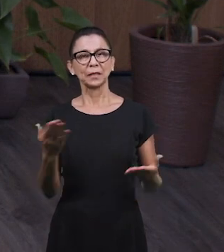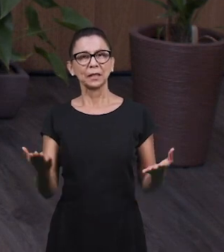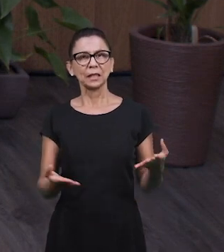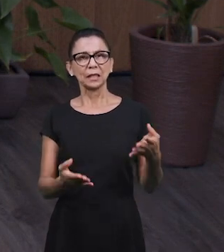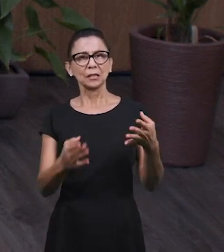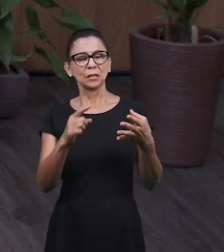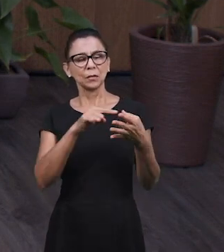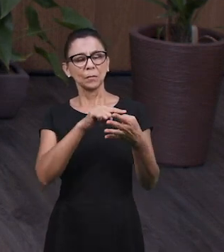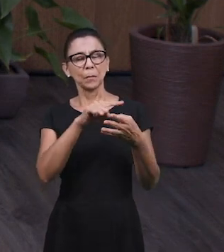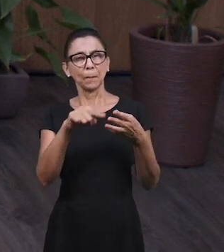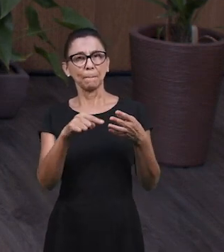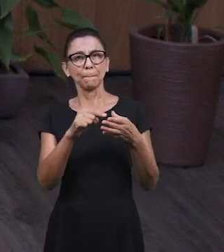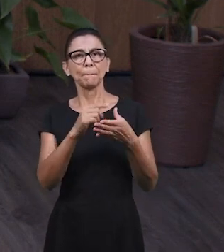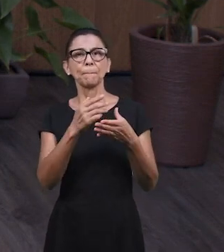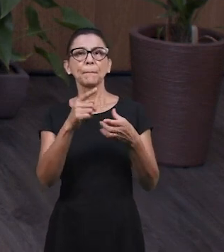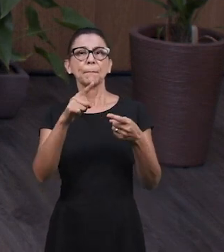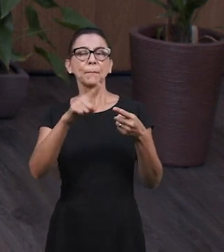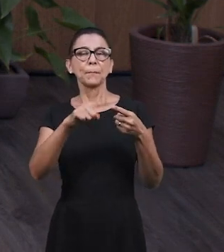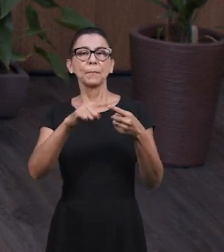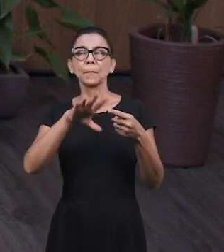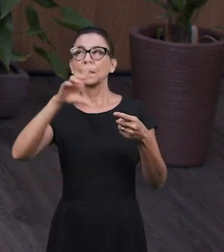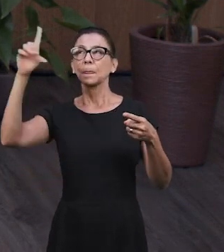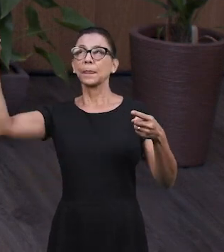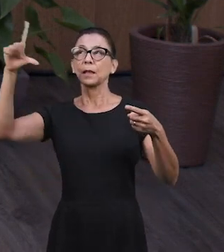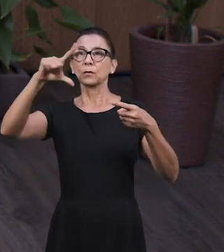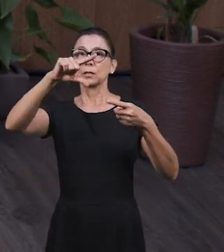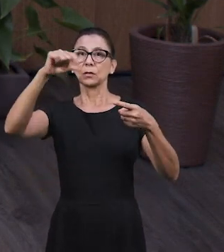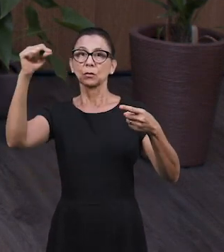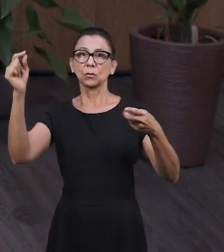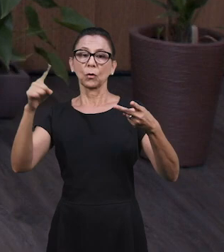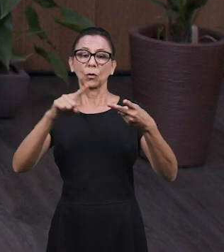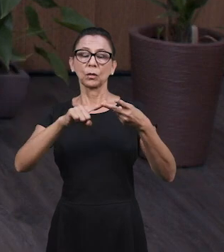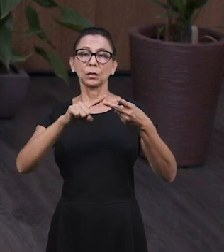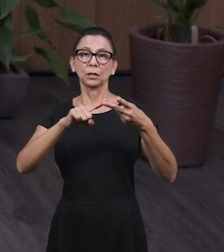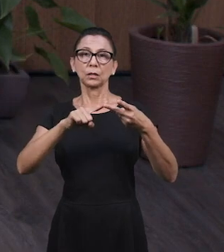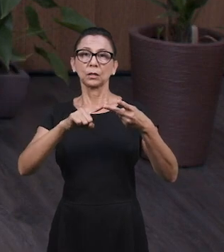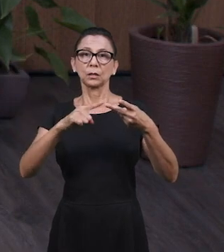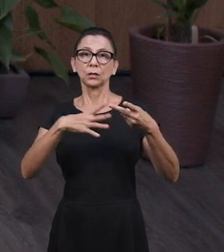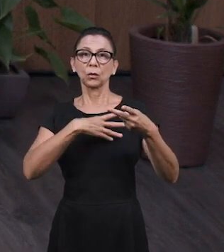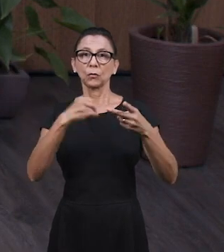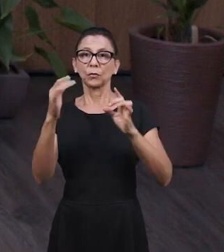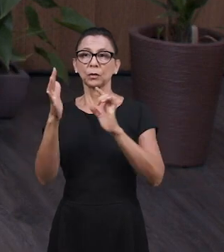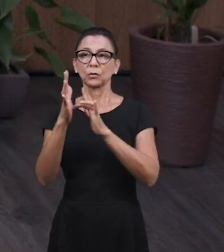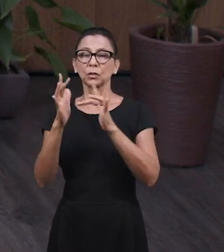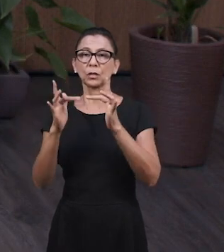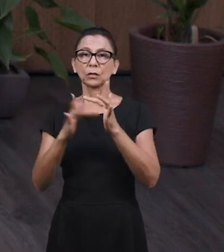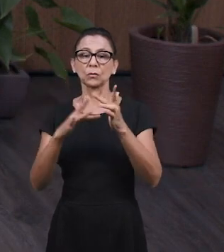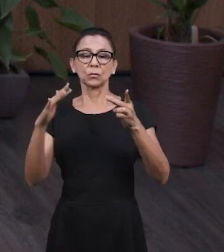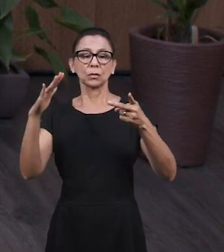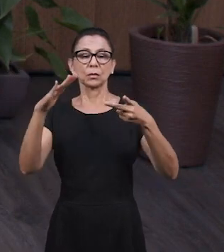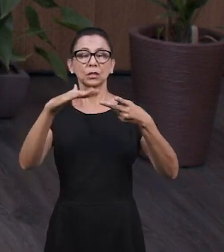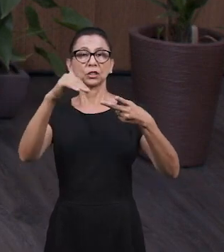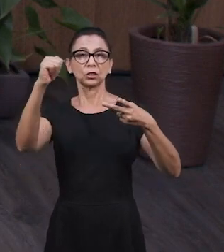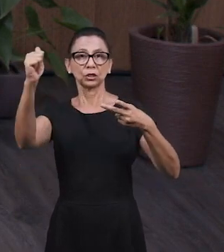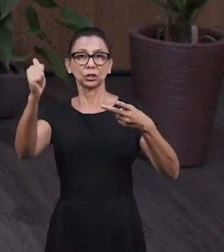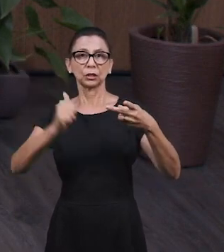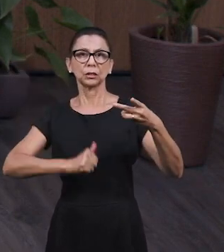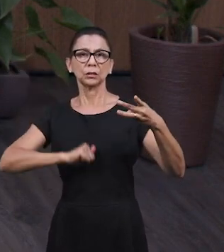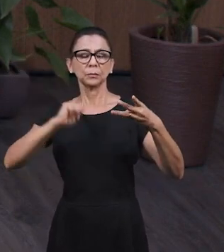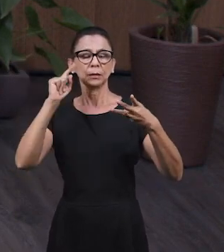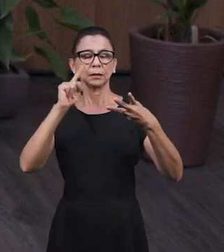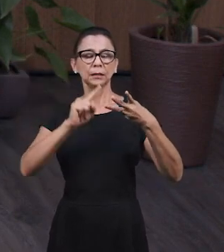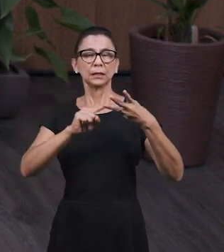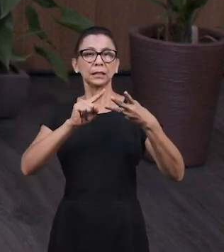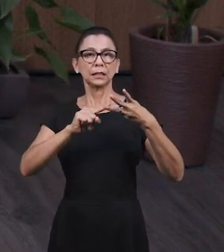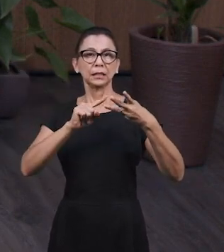qui consiste dans l'élection de Dieu Père, dans l'appel du Fils